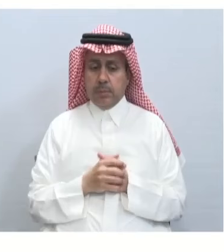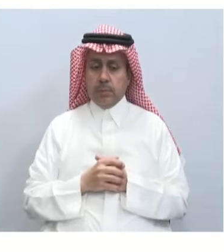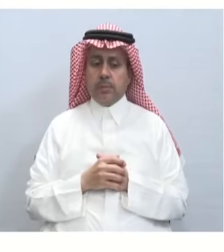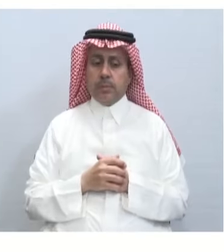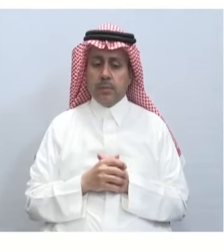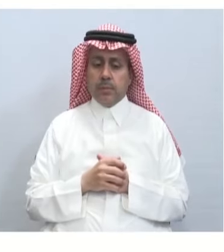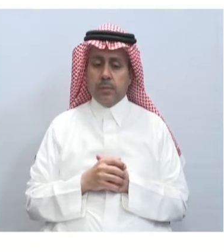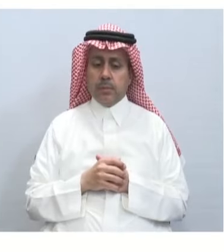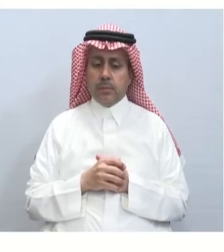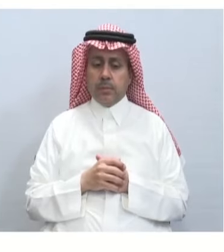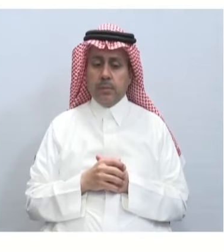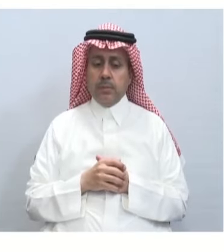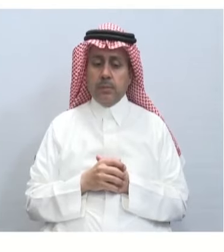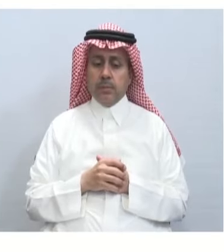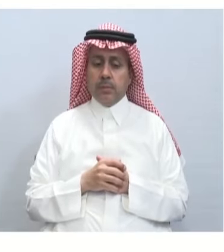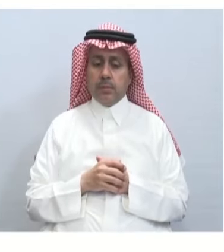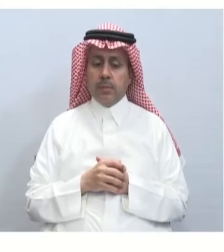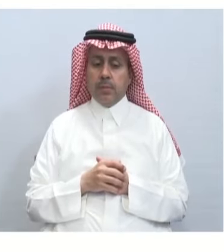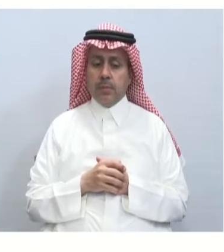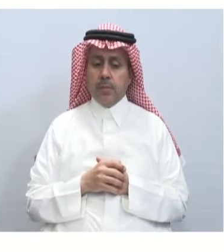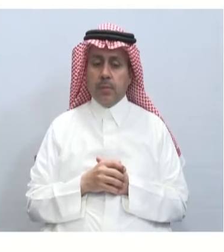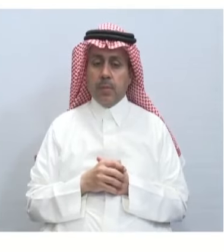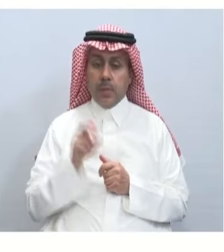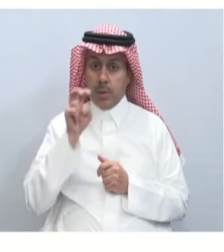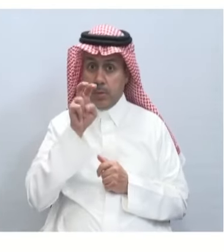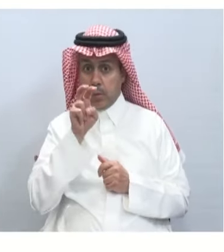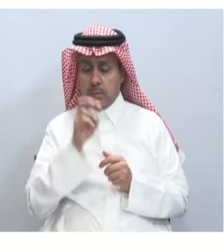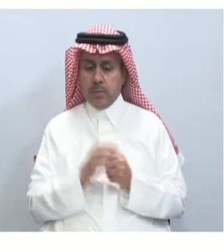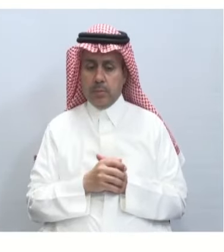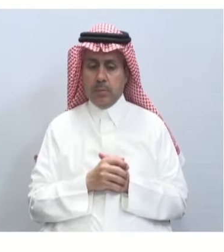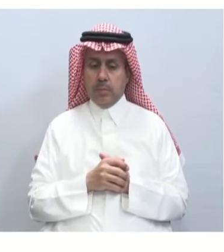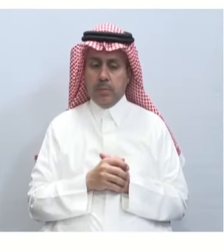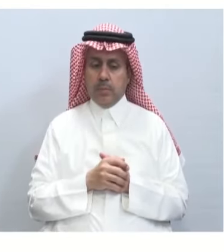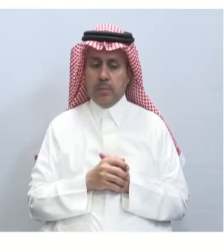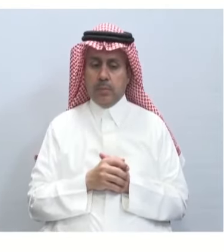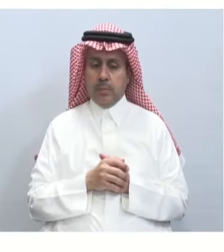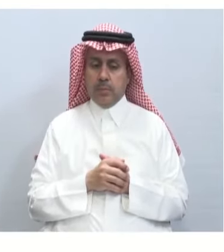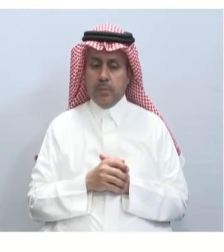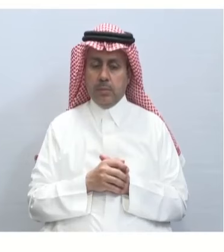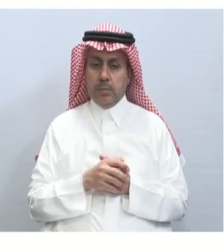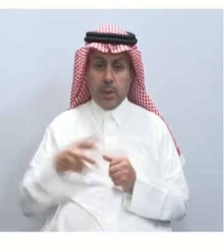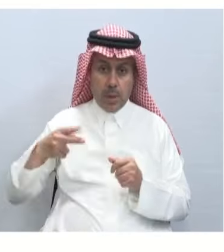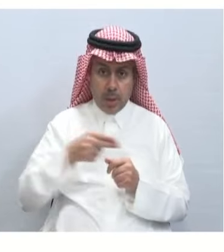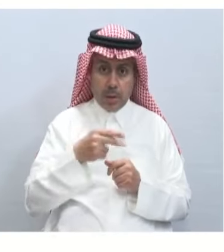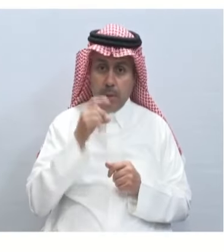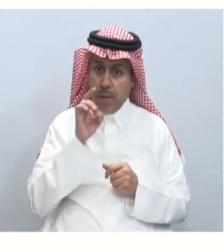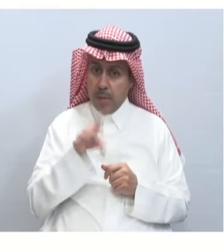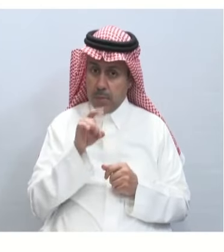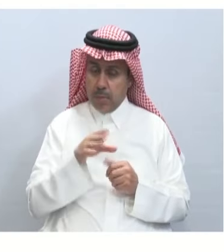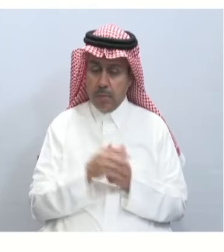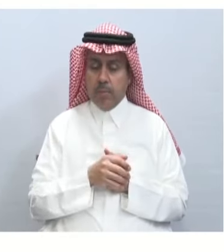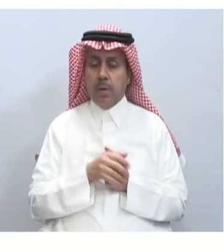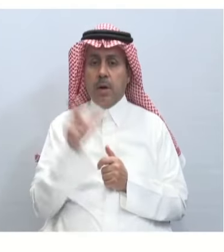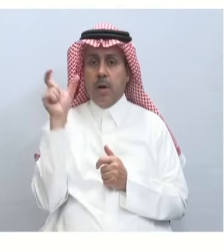وتصلي اذا انتبه جيدا اذا انقطع الدم دم النفاس